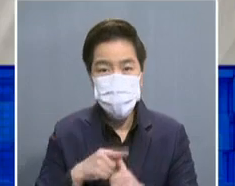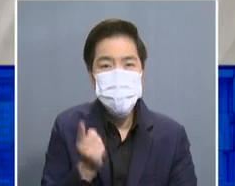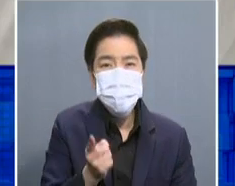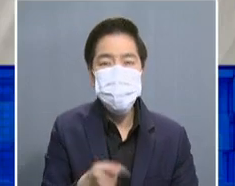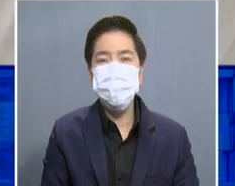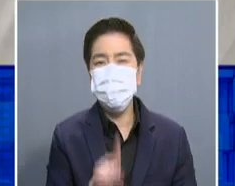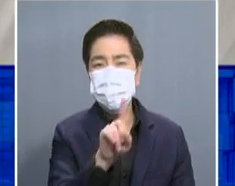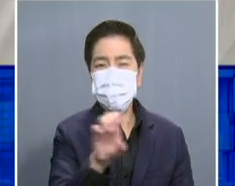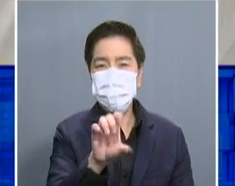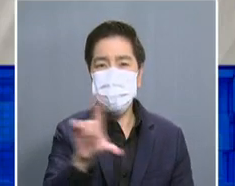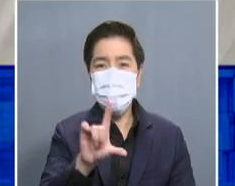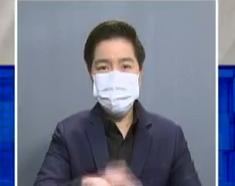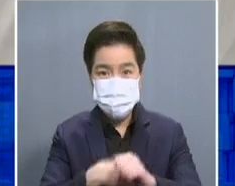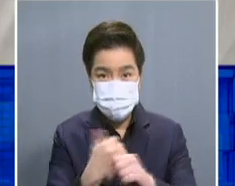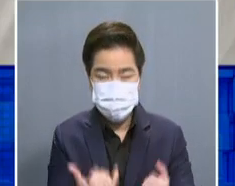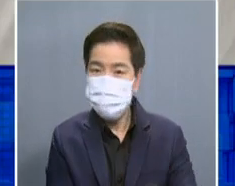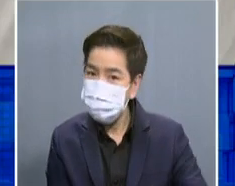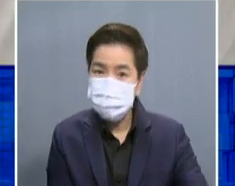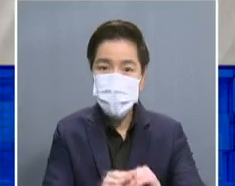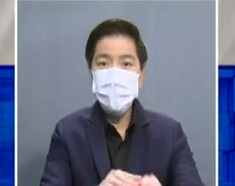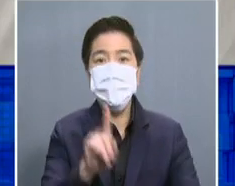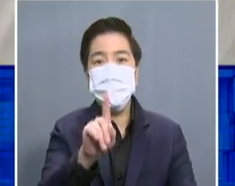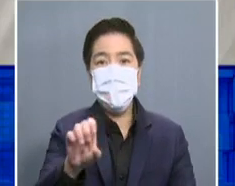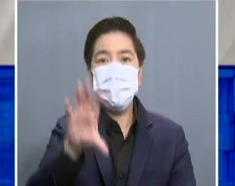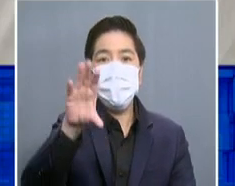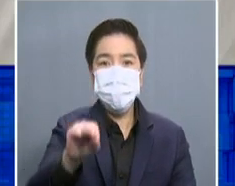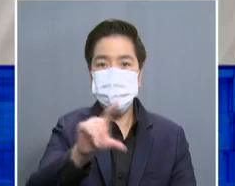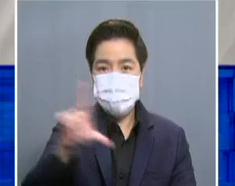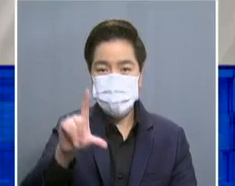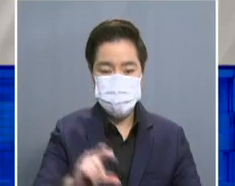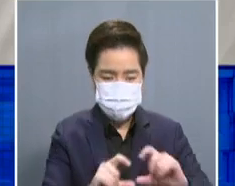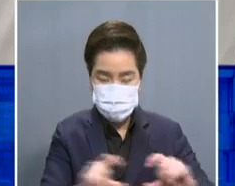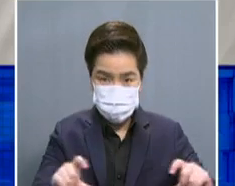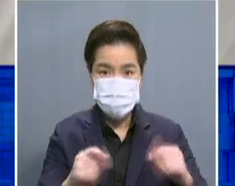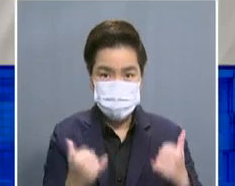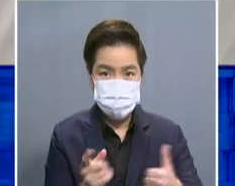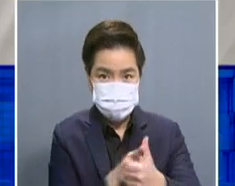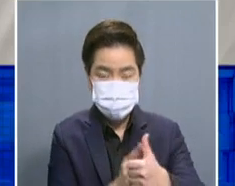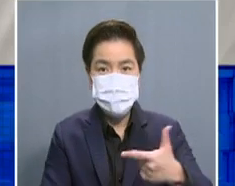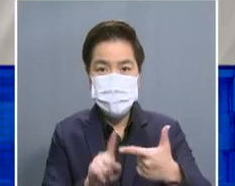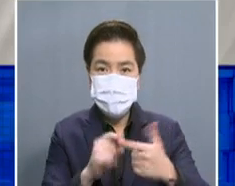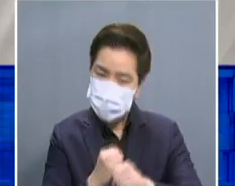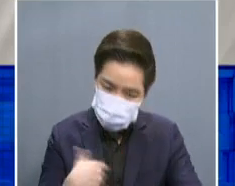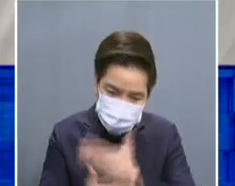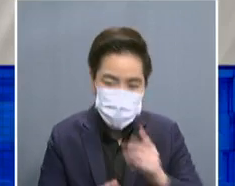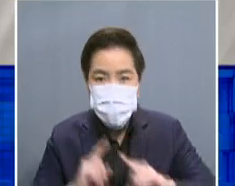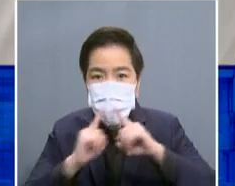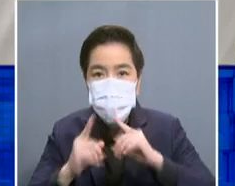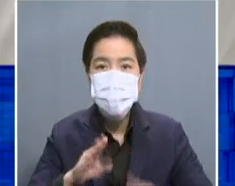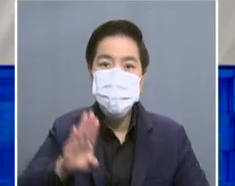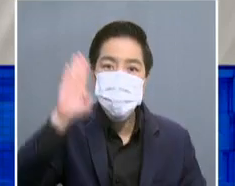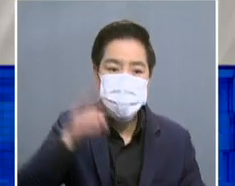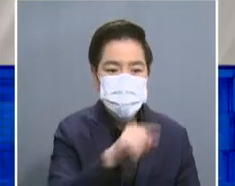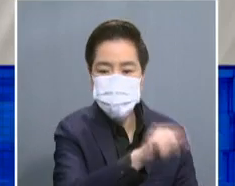เนี่ย100ล้านโดสในสิ้นปีให้เป็น150ล้านโดสนะฮะแล้วก็เร่งทำงานเชิงรุกเจรจากับผู้ผลิตวั